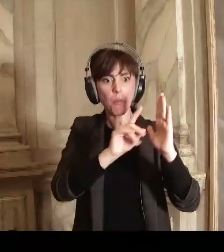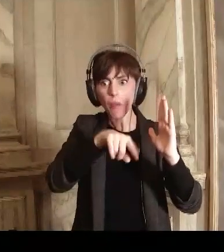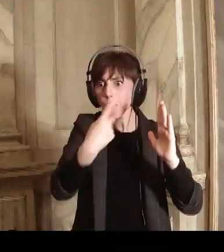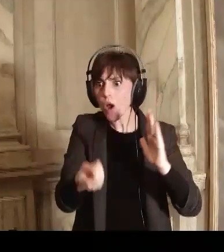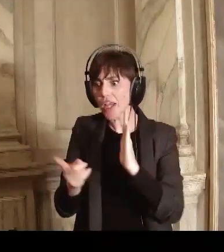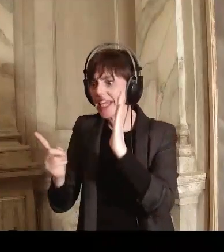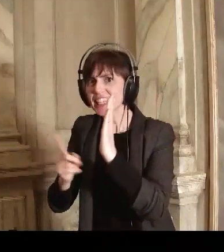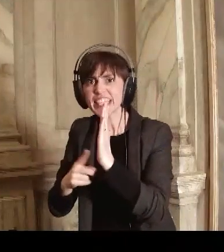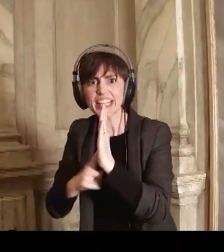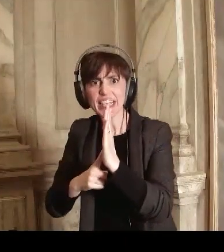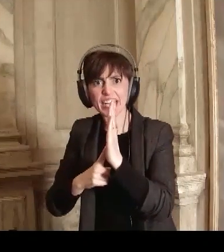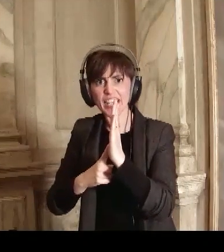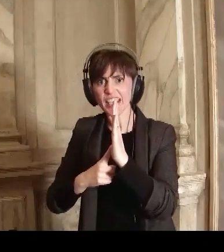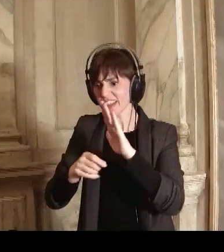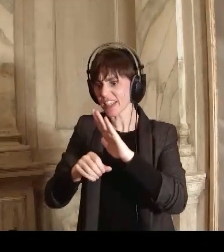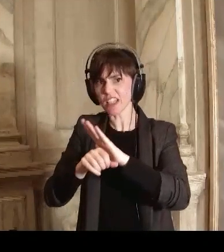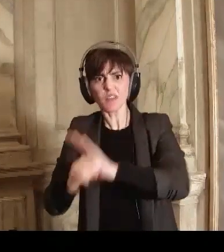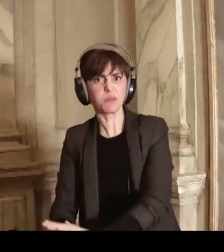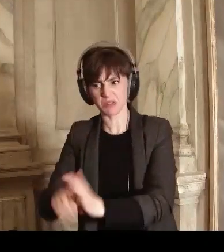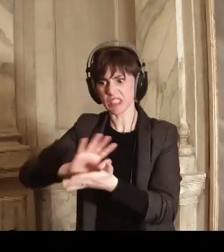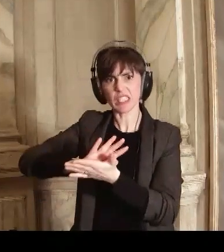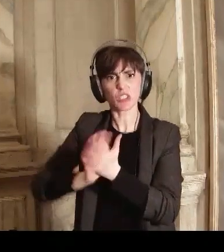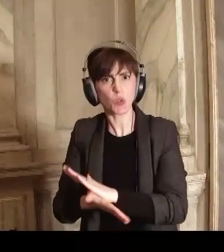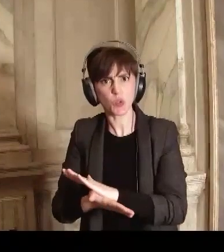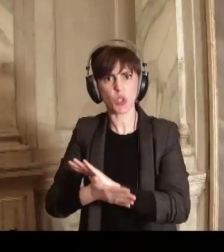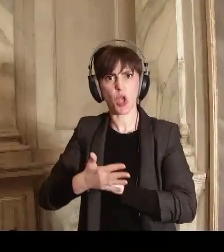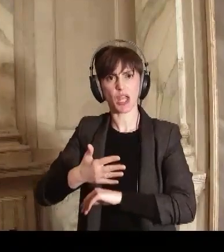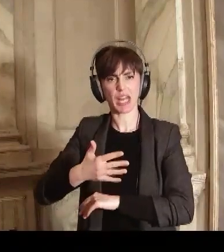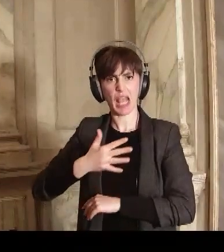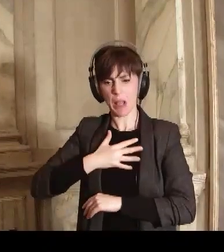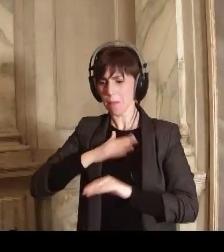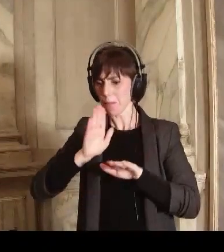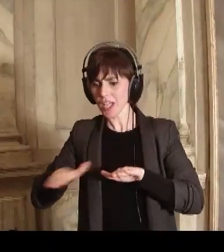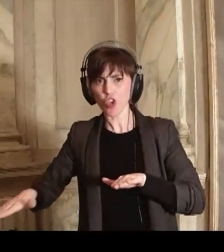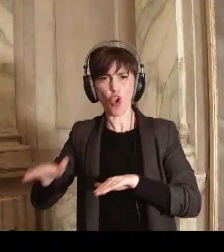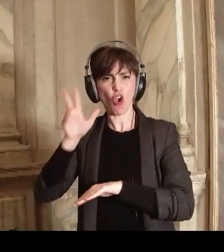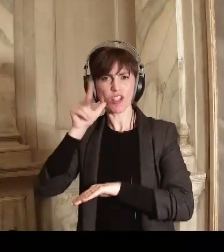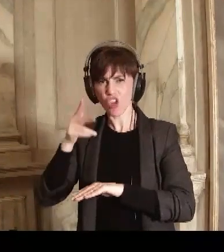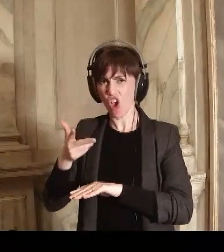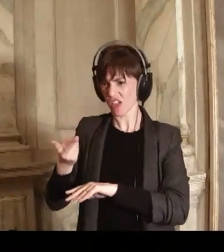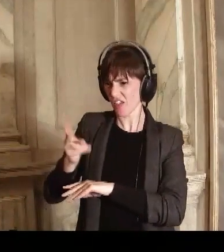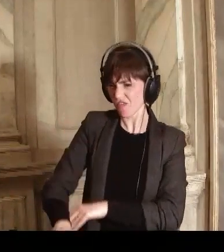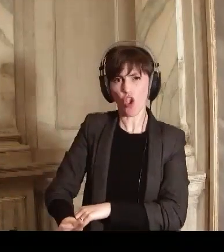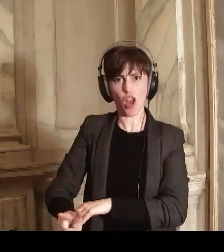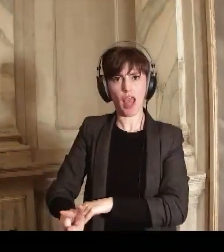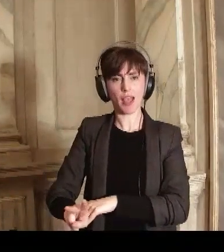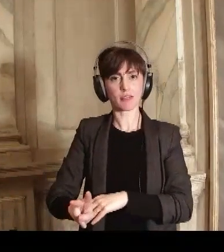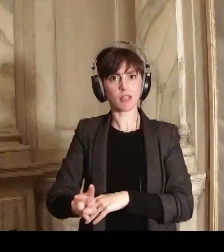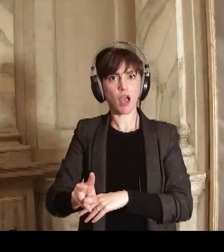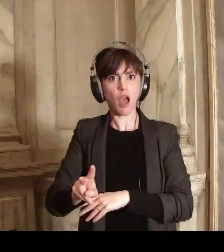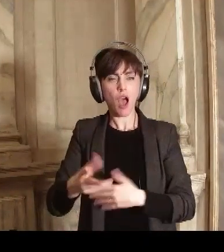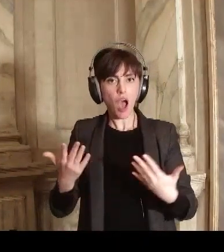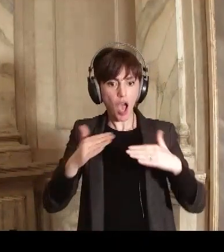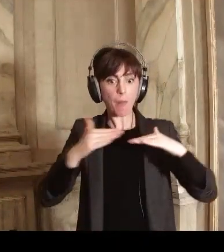minori, manifestando retoriche anti-immigrazione, anti-differenze, il palcoscenico si trasforma in una polis dove non è